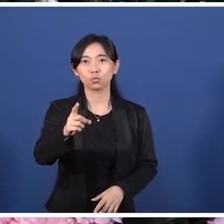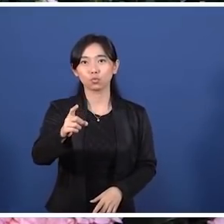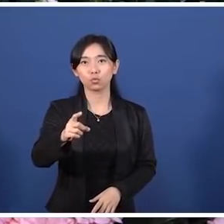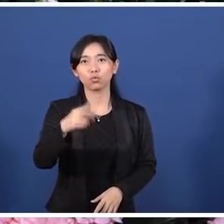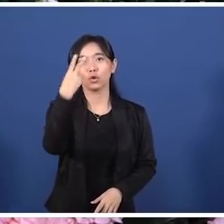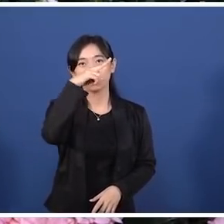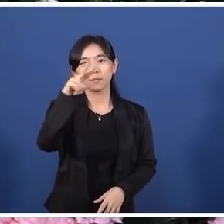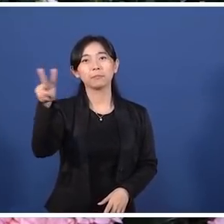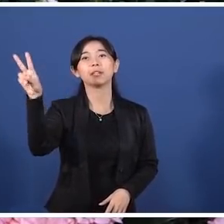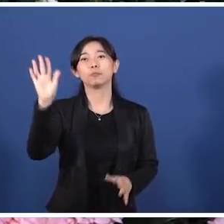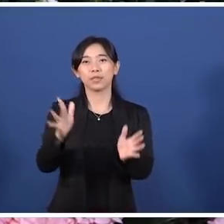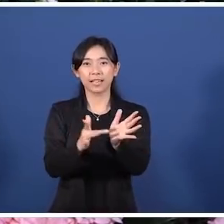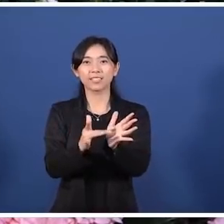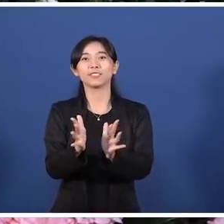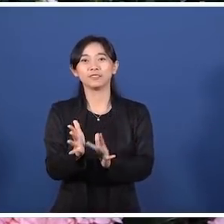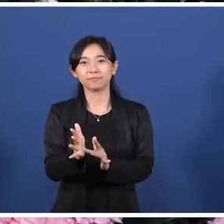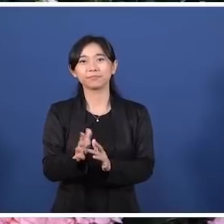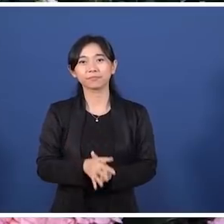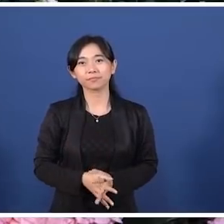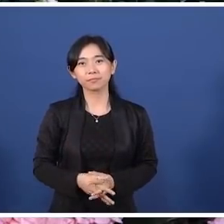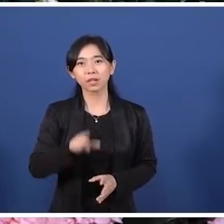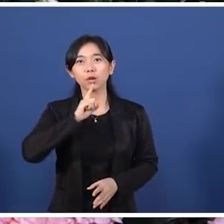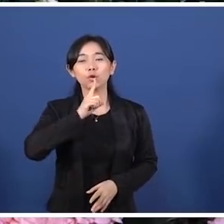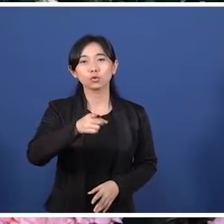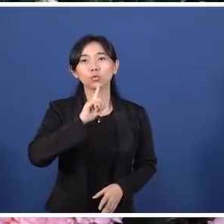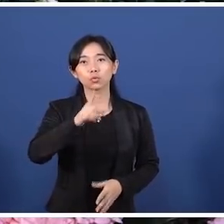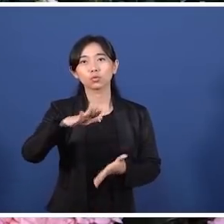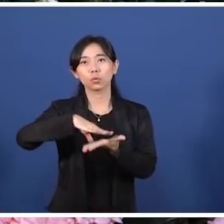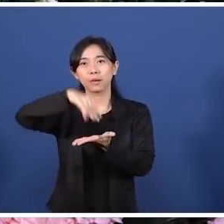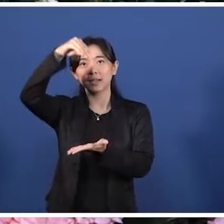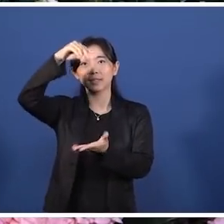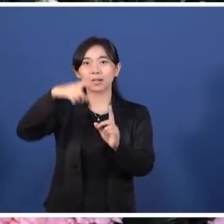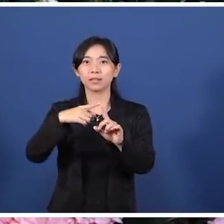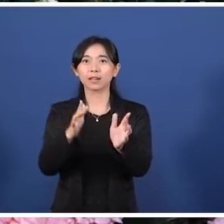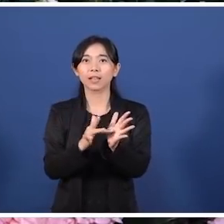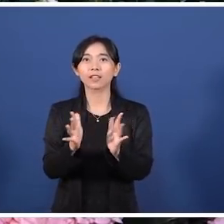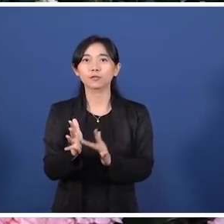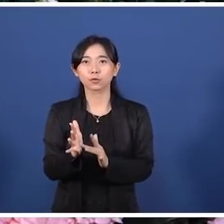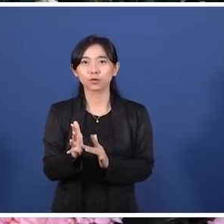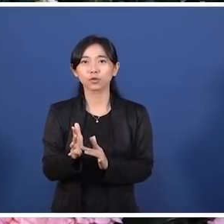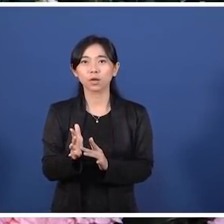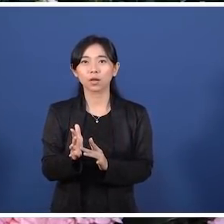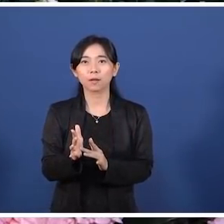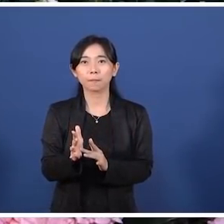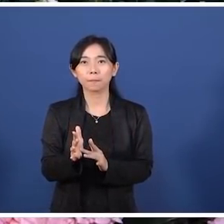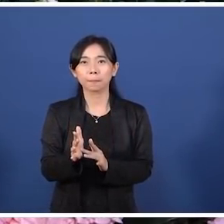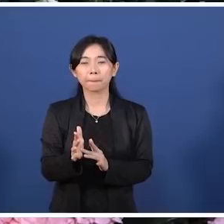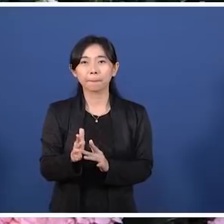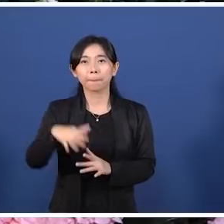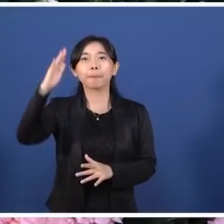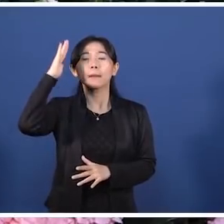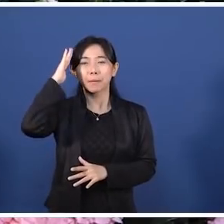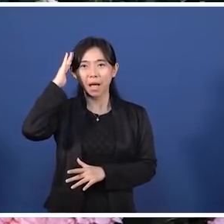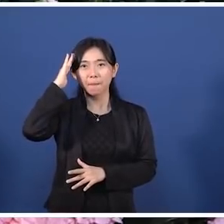menemui Yesus itu sendiri. Betul-betul mau belajar kepada Yesus itu sendiri. Betul-betul mencoba untuk